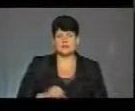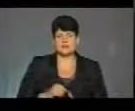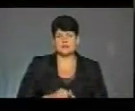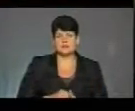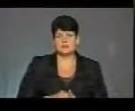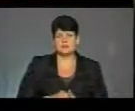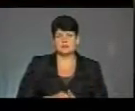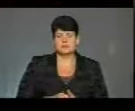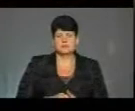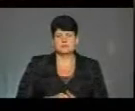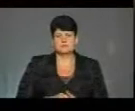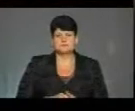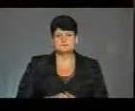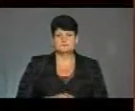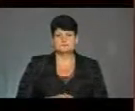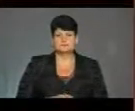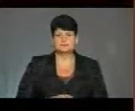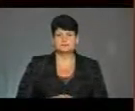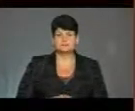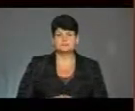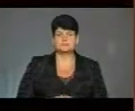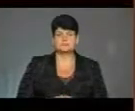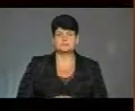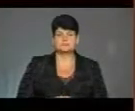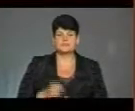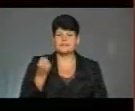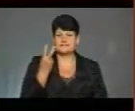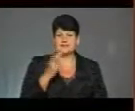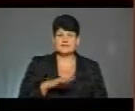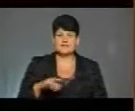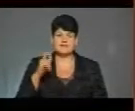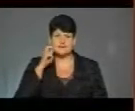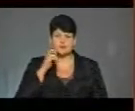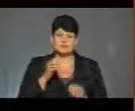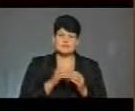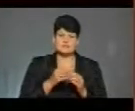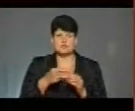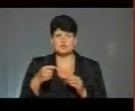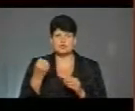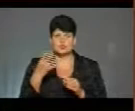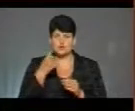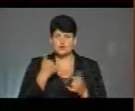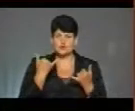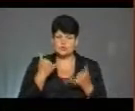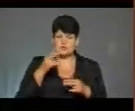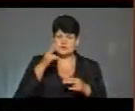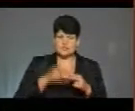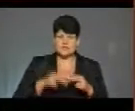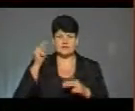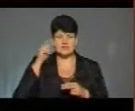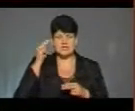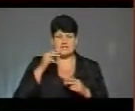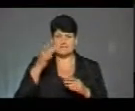Веселовський. Новини на Суспільному. Тернопіль. 12 дітей віком 10-14 років сьогодні завершили